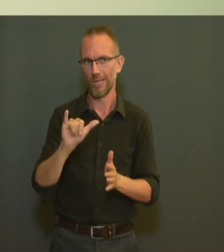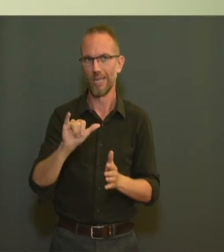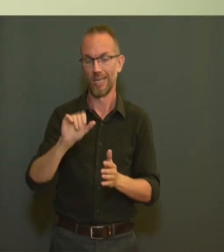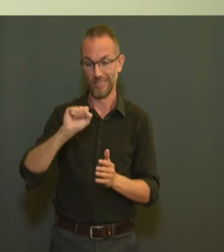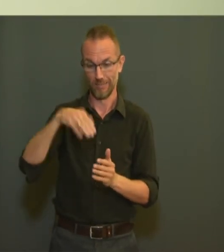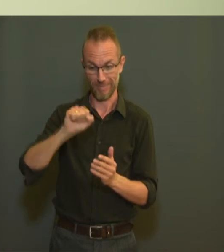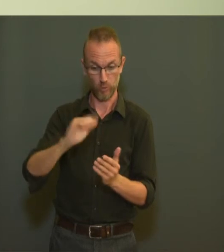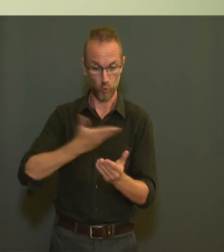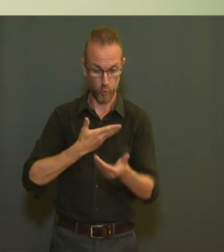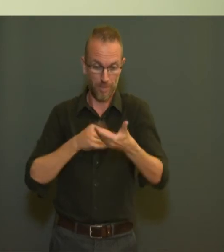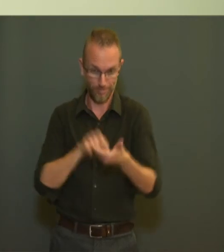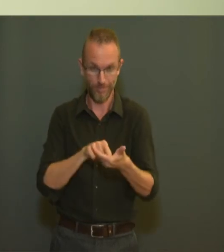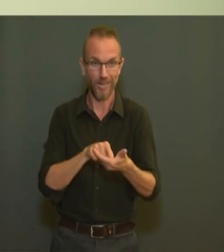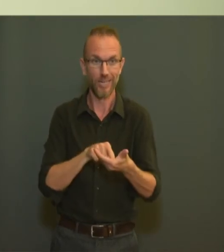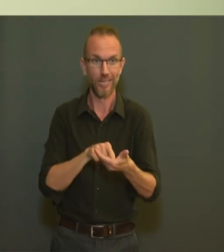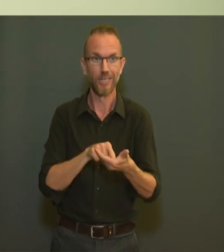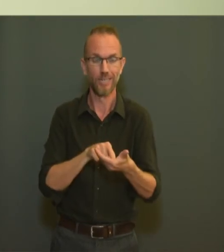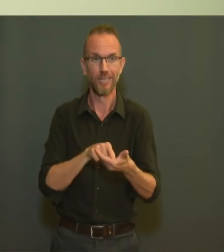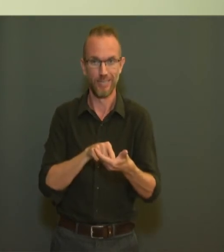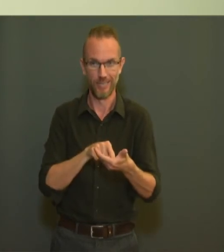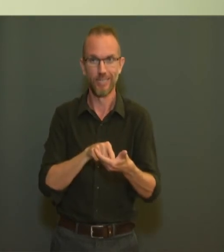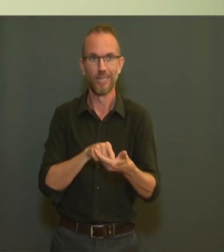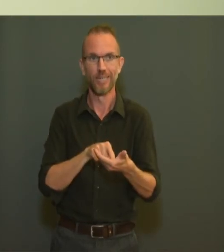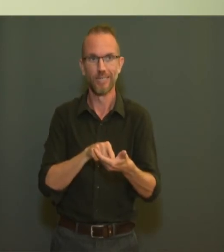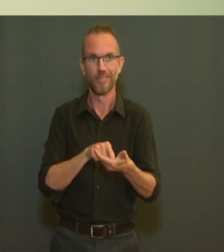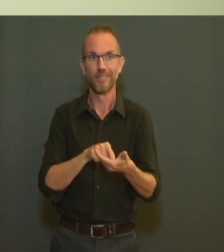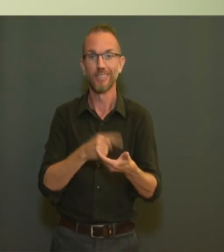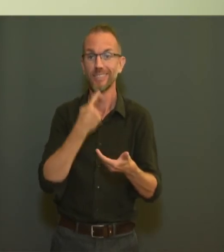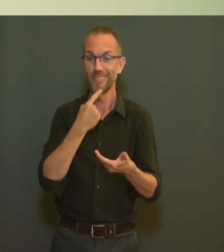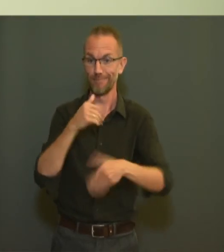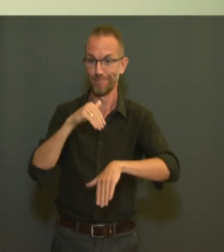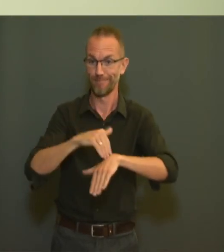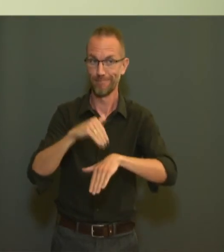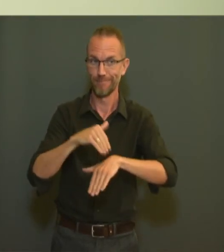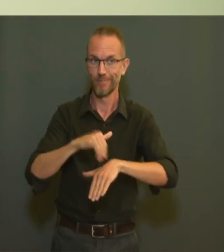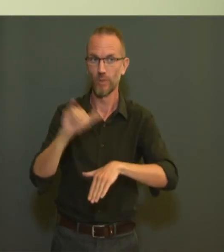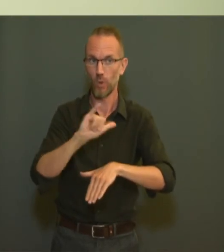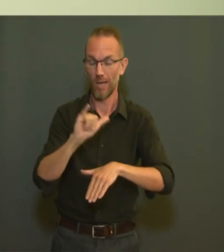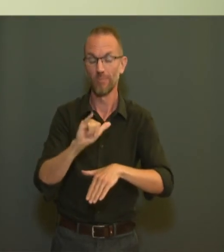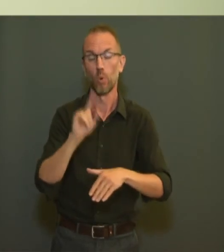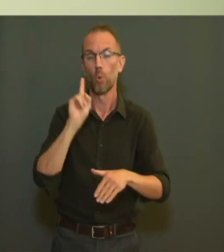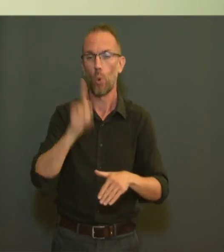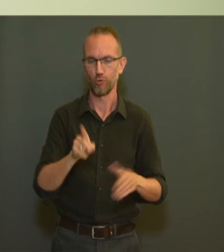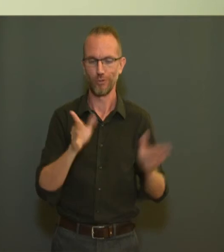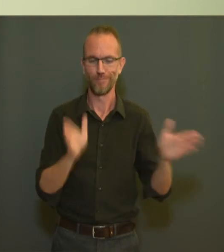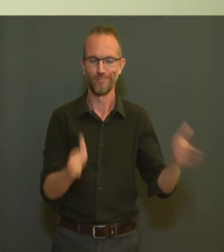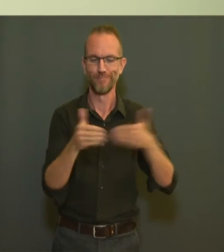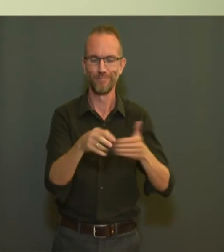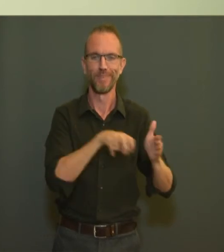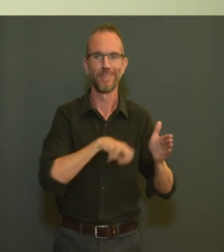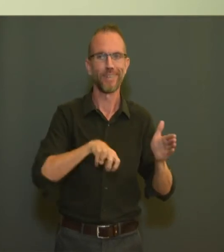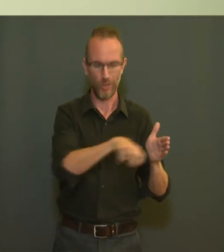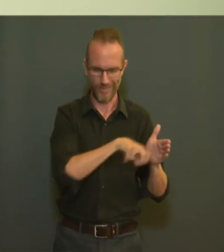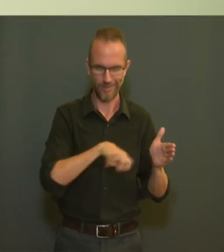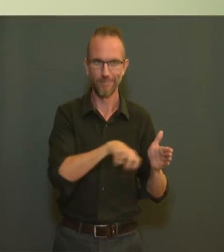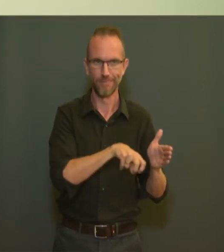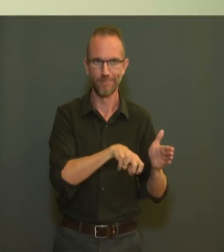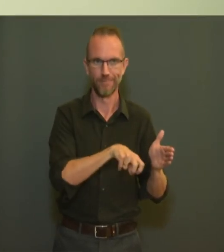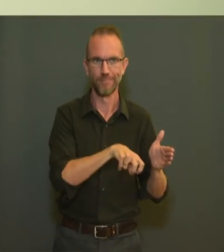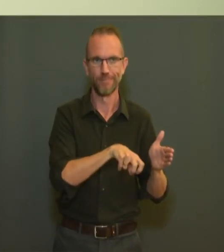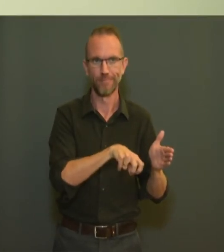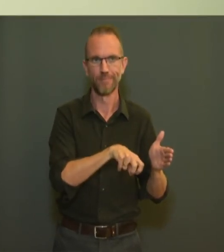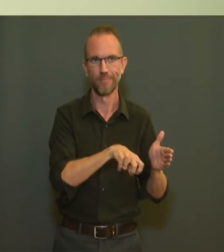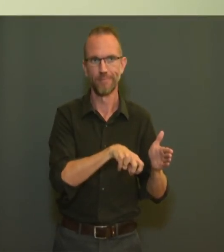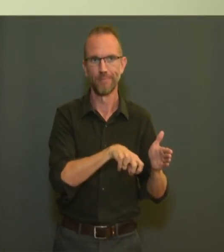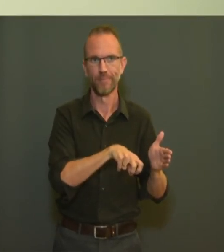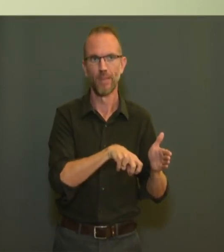Ce SMS vous recommande d'entamer votre quarantaine. Et pour que vous compreniez mieux les choses, il est tout à fait